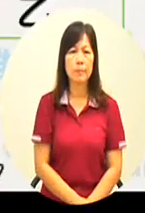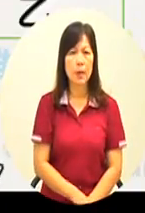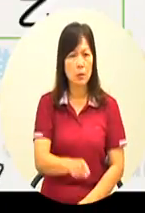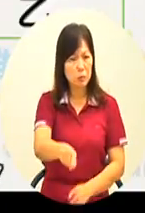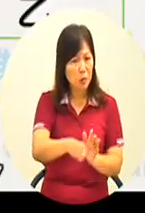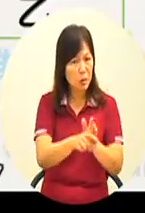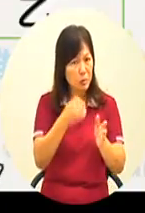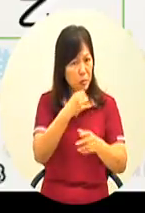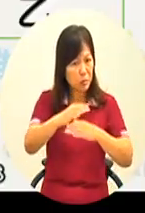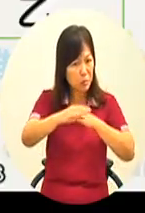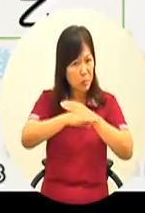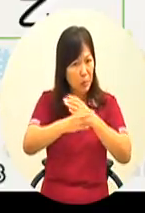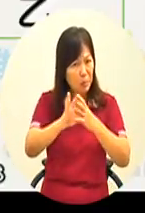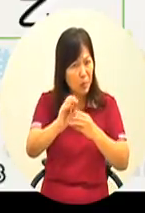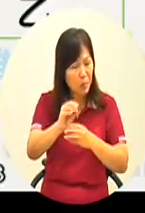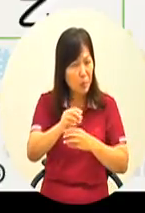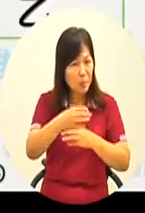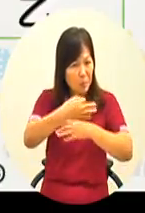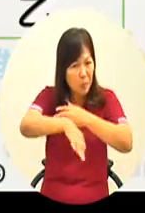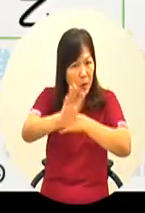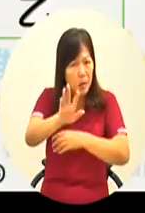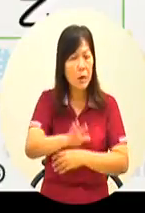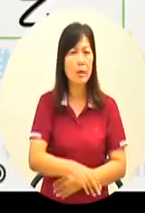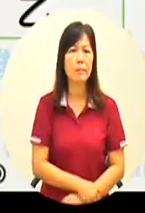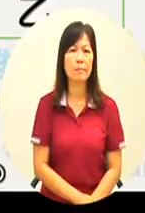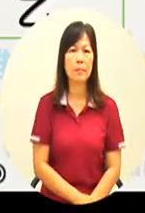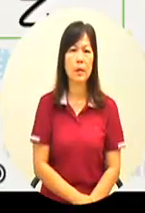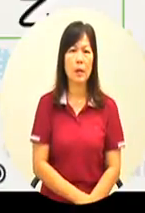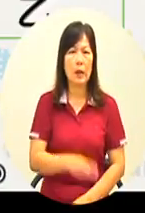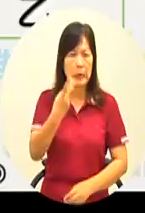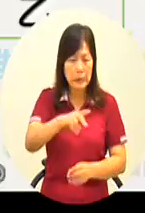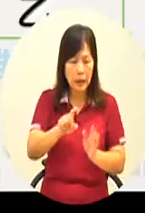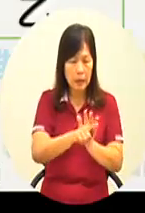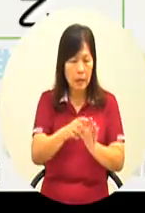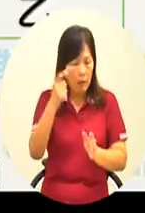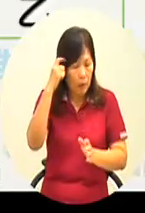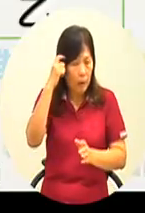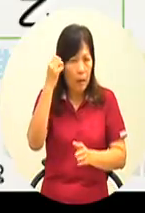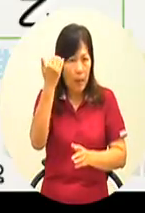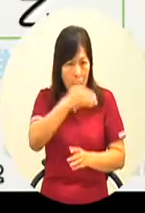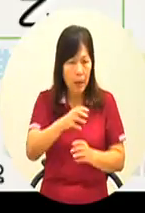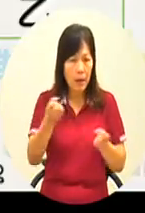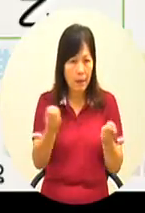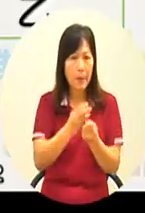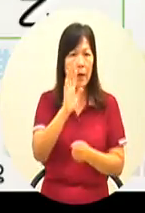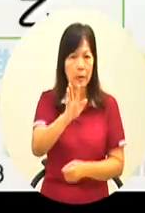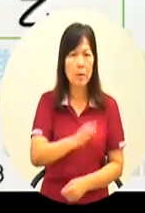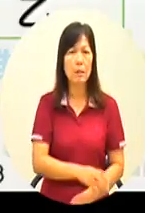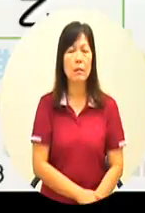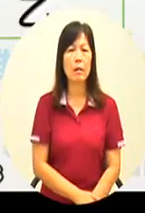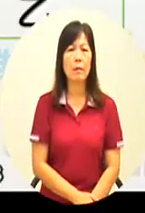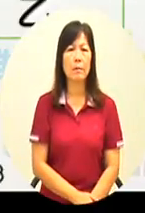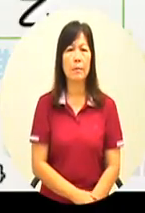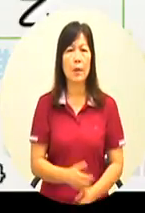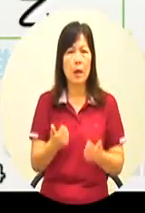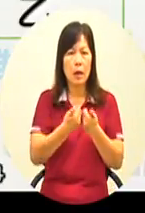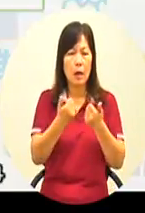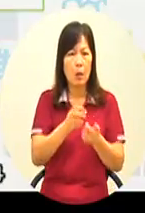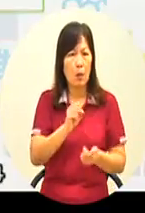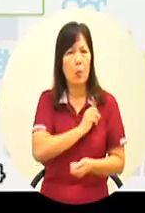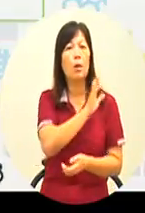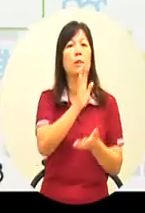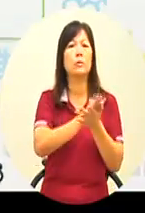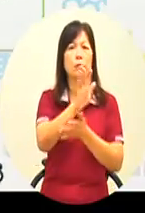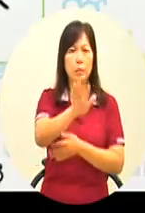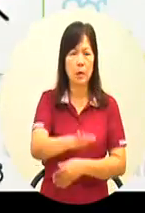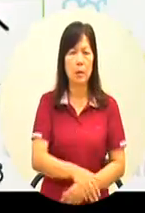会失去公平性？接下来不可思议的事情又发生了，等到调解会结束之后呢，